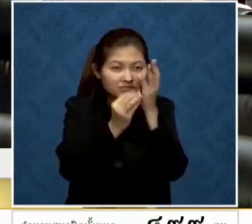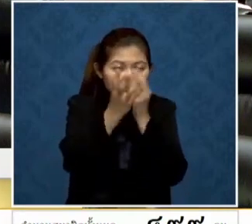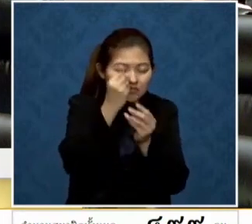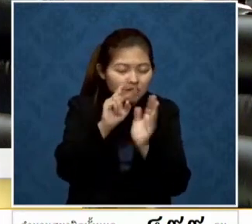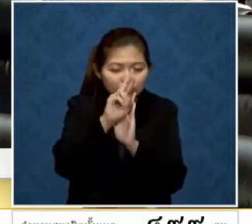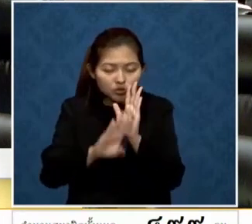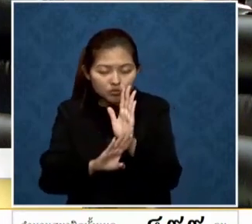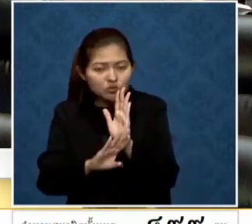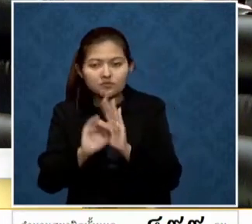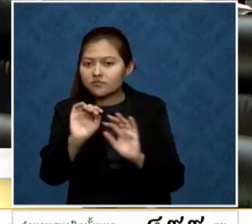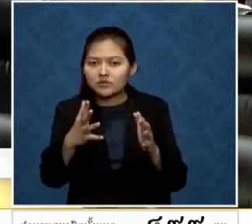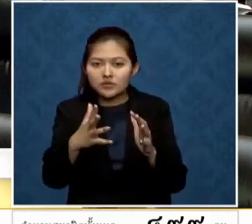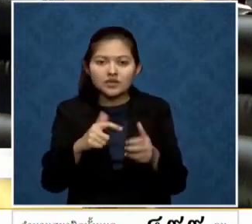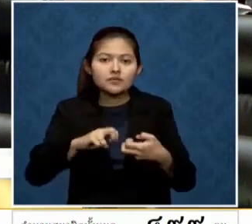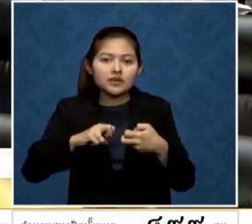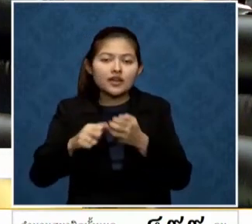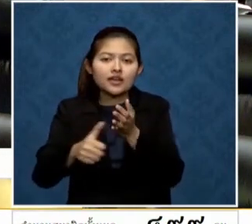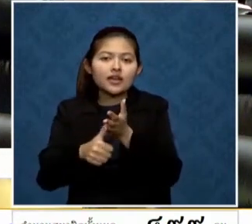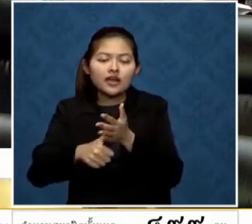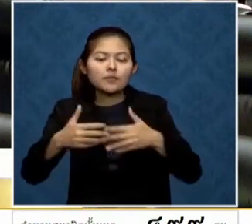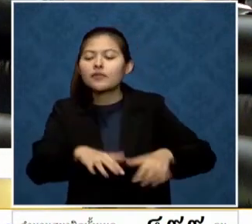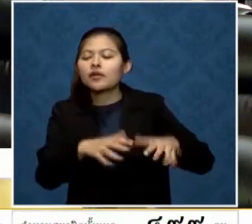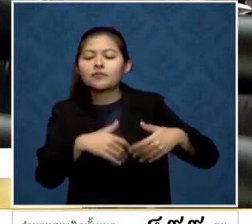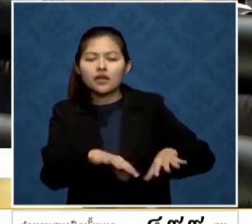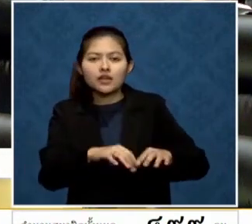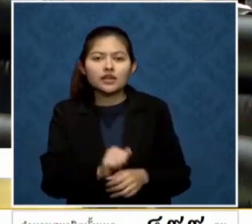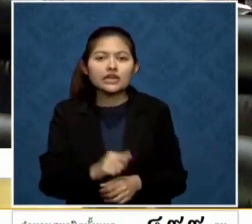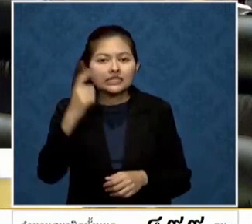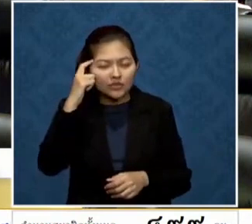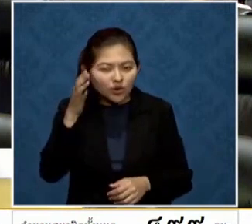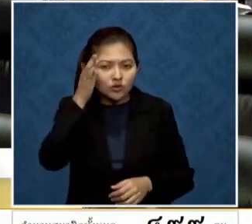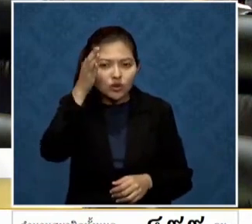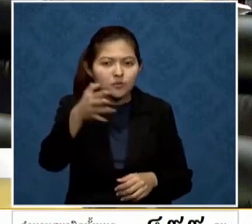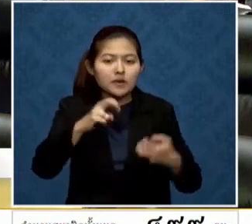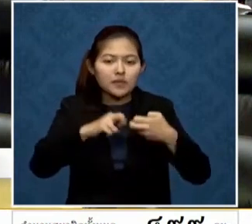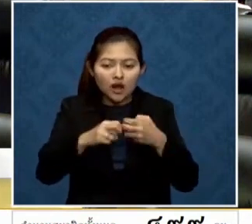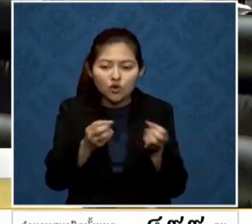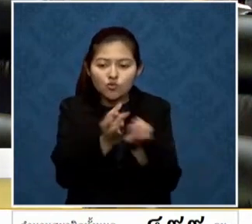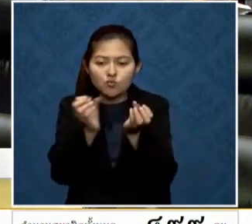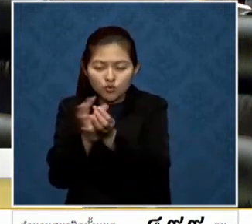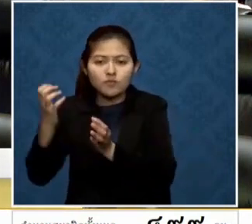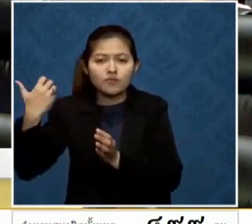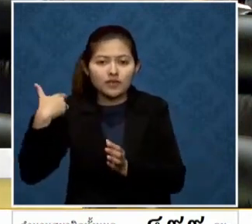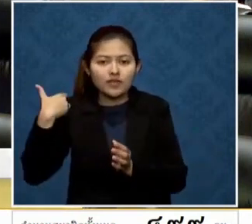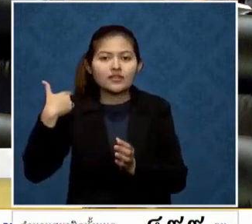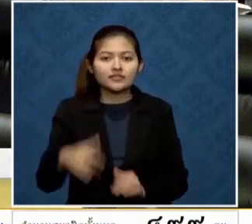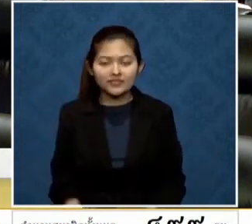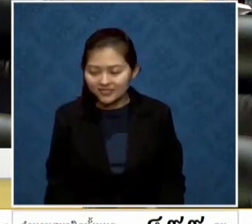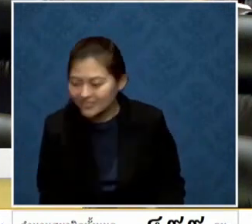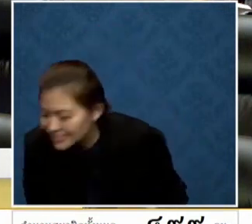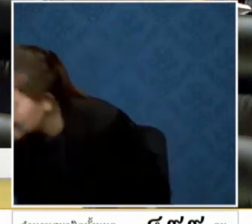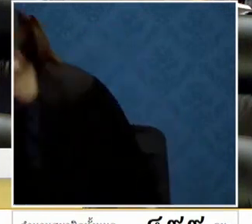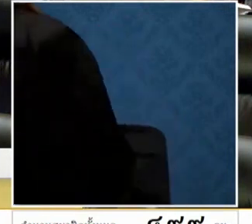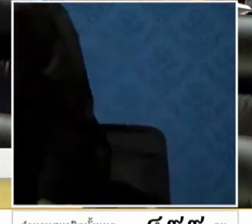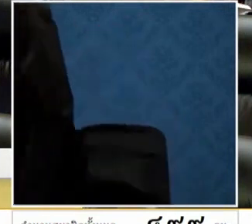ระบบการแก้ไขปัญหาแบบมง่ายอาจนำไปสู่ปัญหาอื่นๆกระทบต่อสัตว์ชนิด